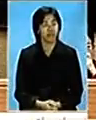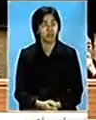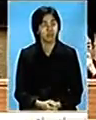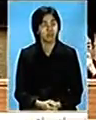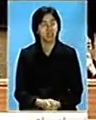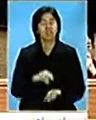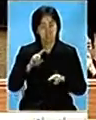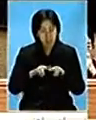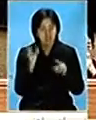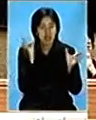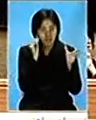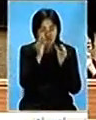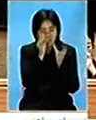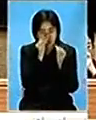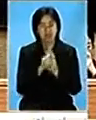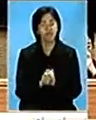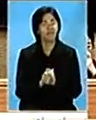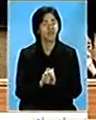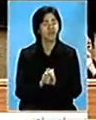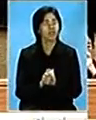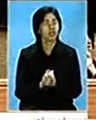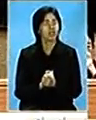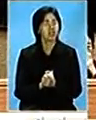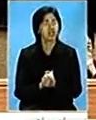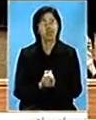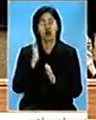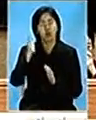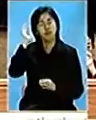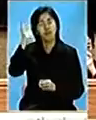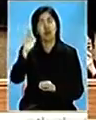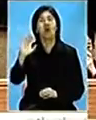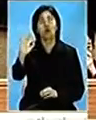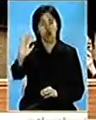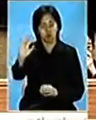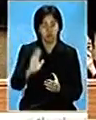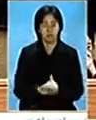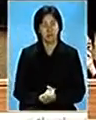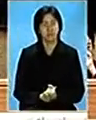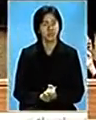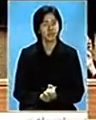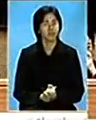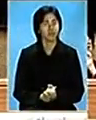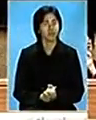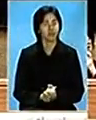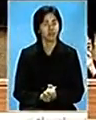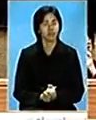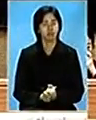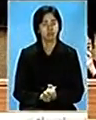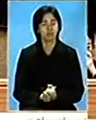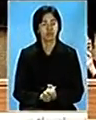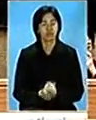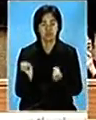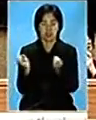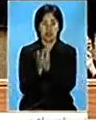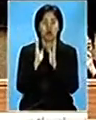ผมก็นั่งฟังอยู่นะครับอันนี้ก็เป็นเรื่องของความเข้าใจของผู้พูดเองนะฮะแต่ก็จริงอยู่ที่ไปกระทบก